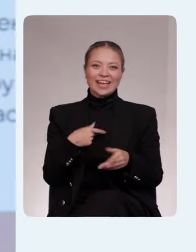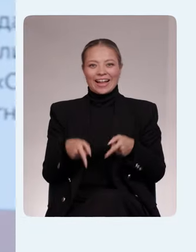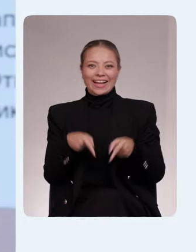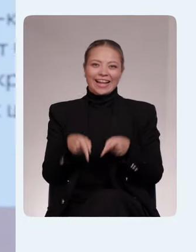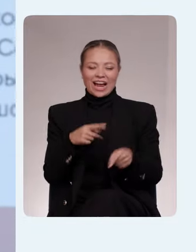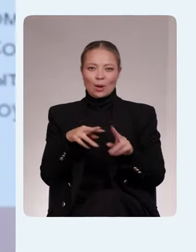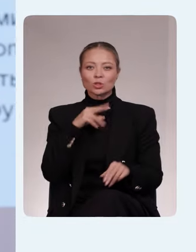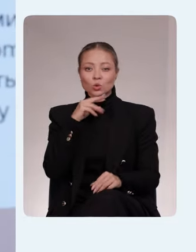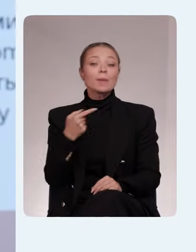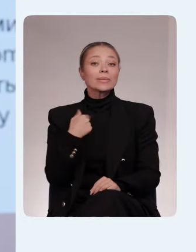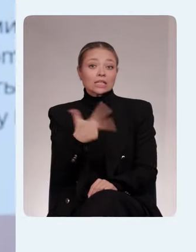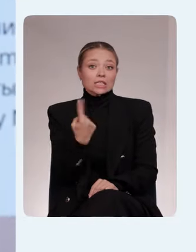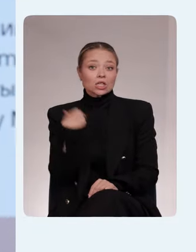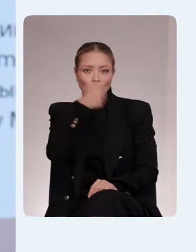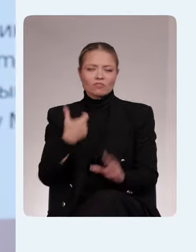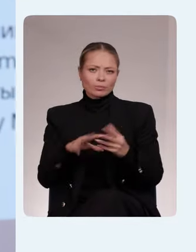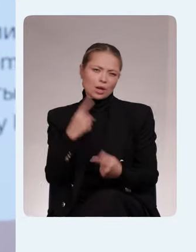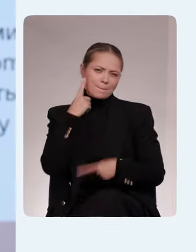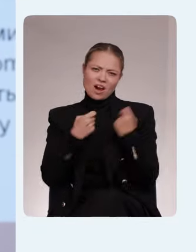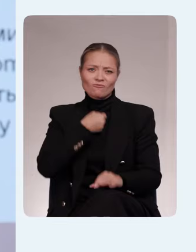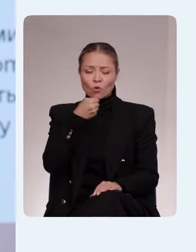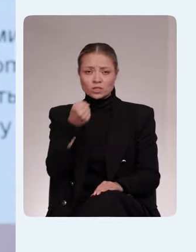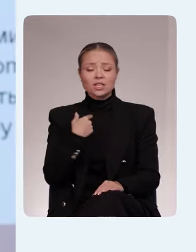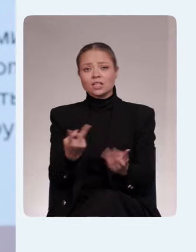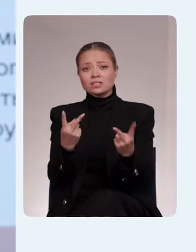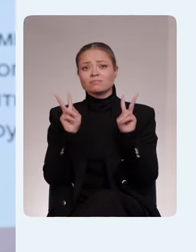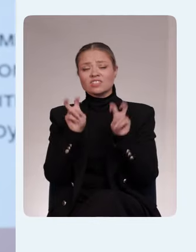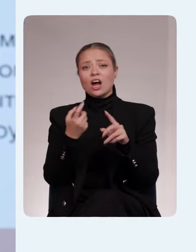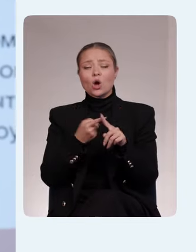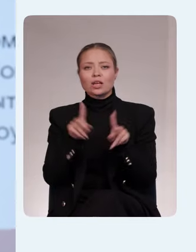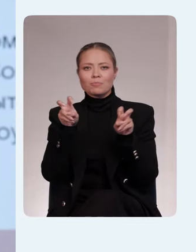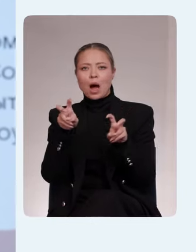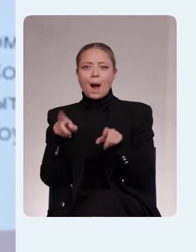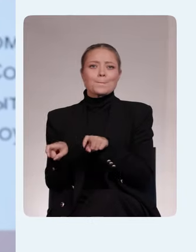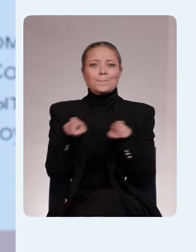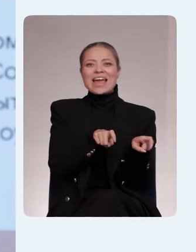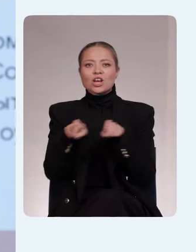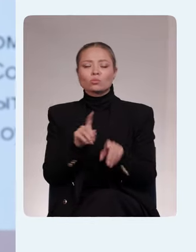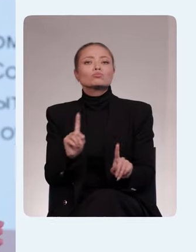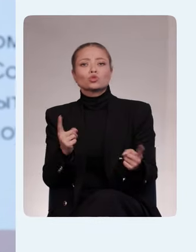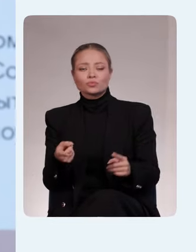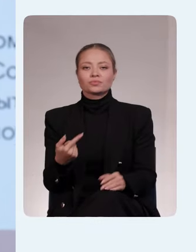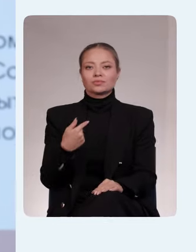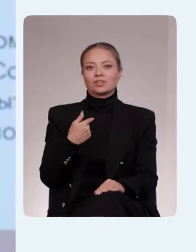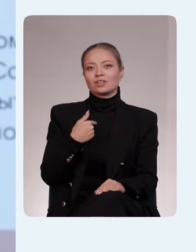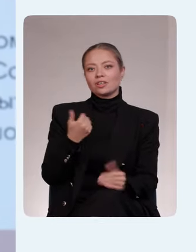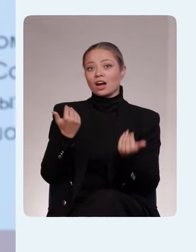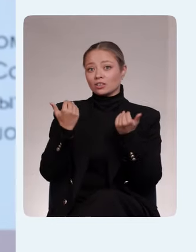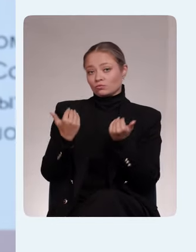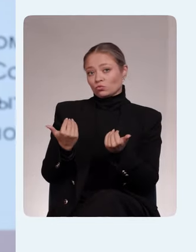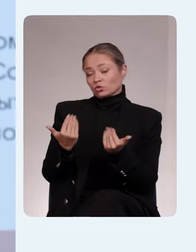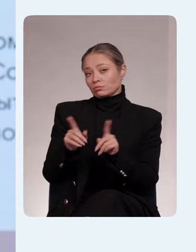Мне 31 год. Вообще классный возраст. Я называю его переходным. Потому что сейчас я одновременно люблю кисель и